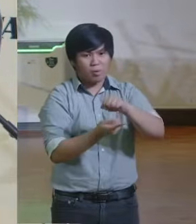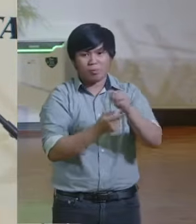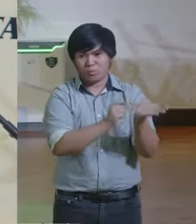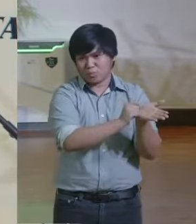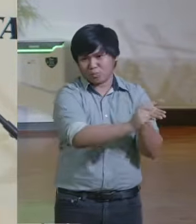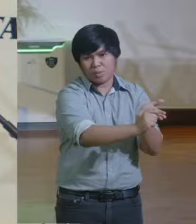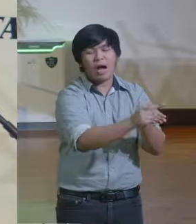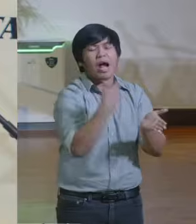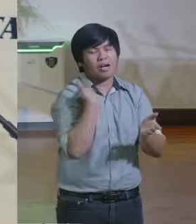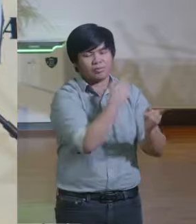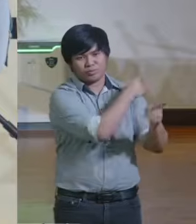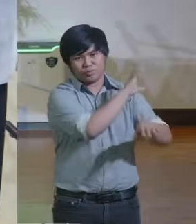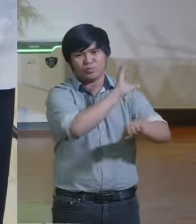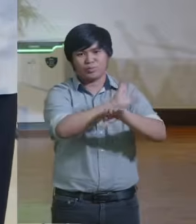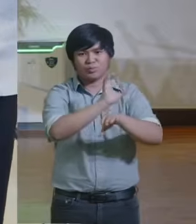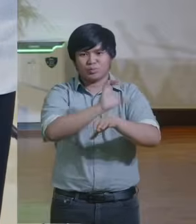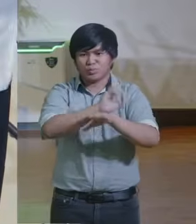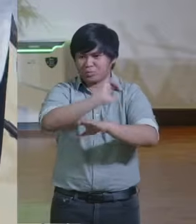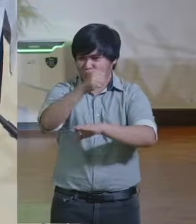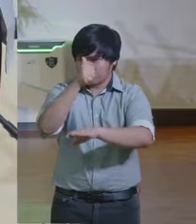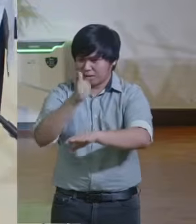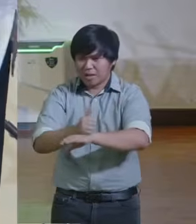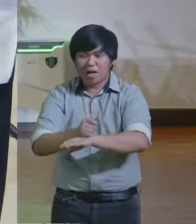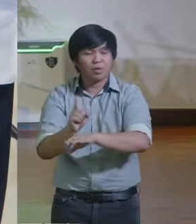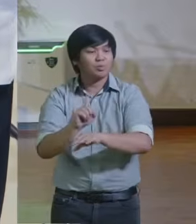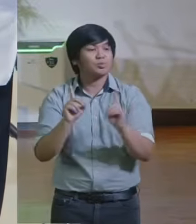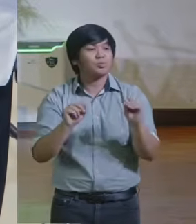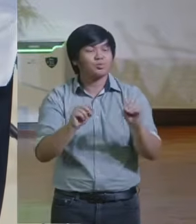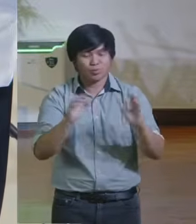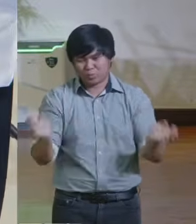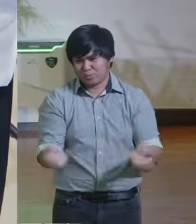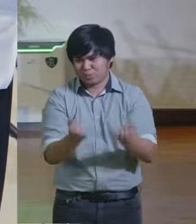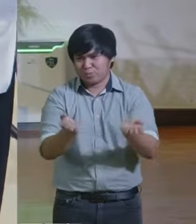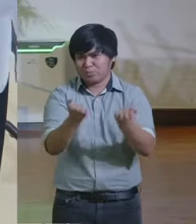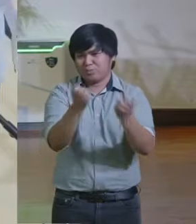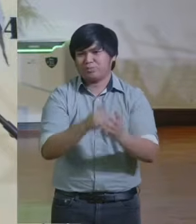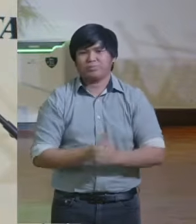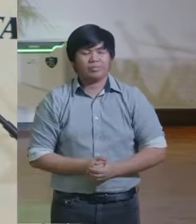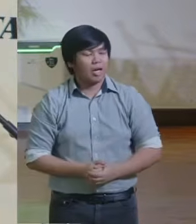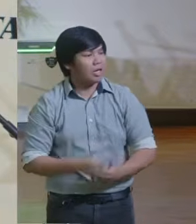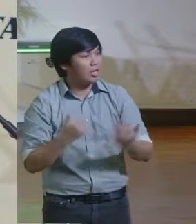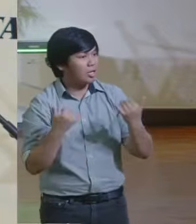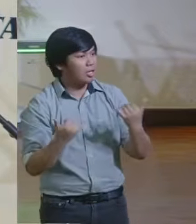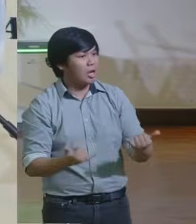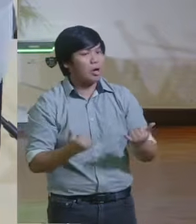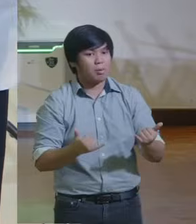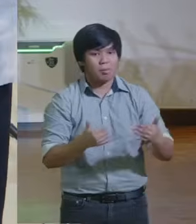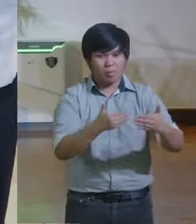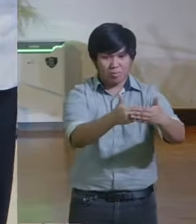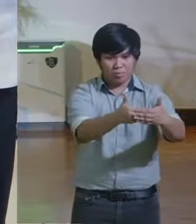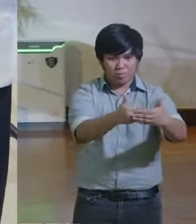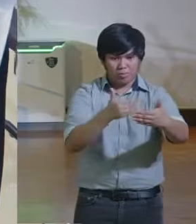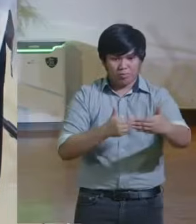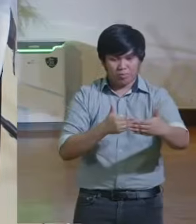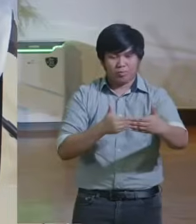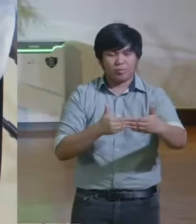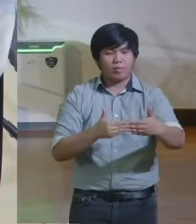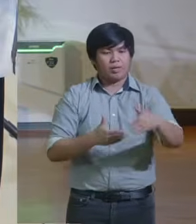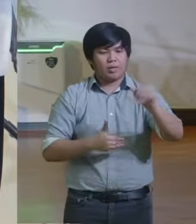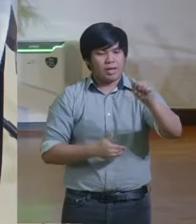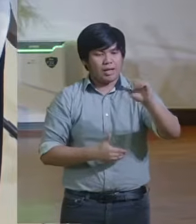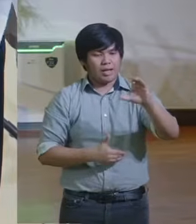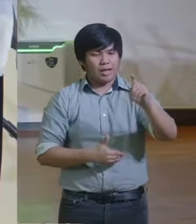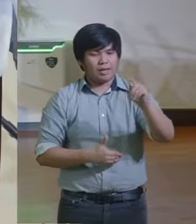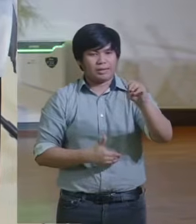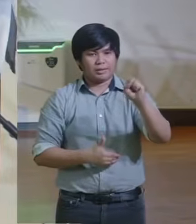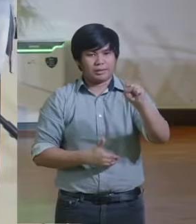ng churches. So after the first missionary journey, pero bago mag-Acts 15,